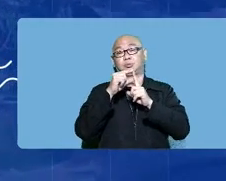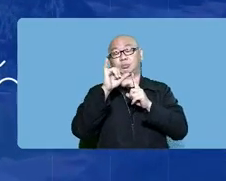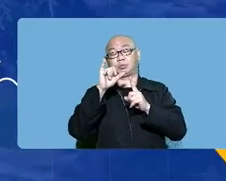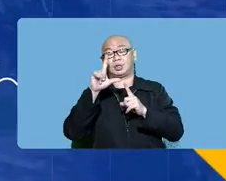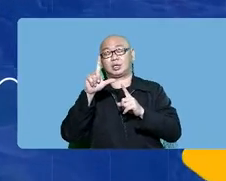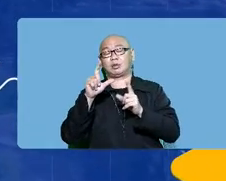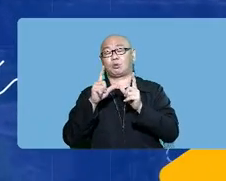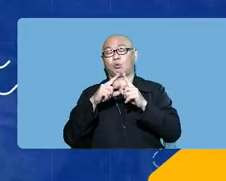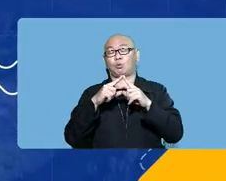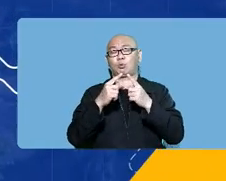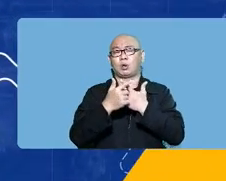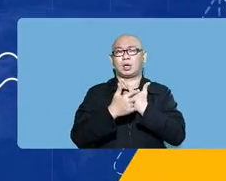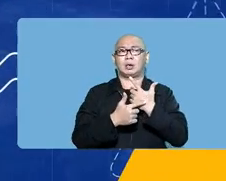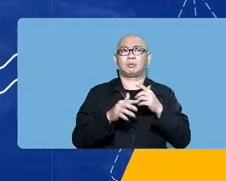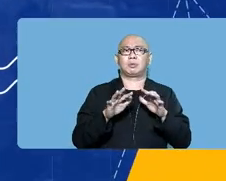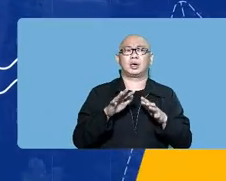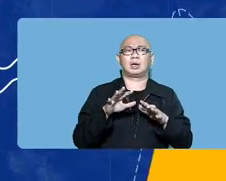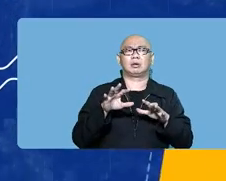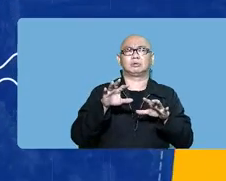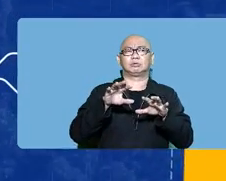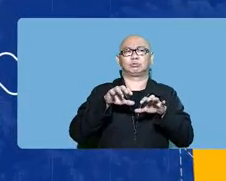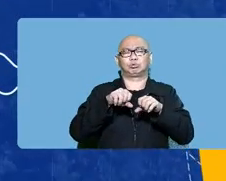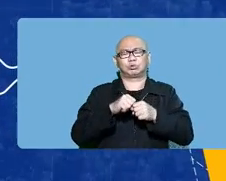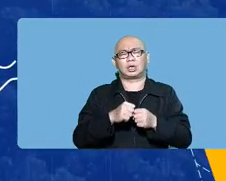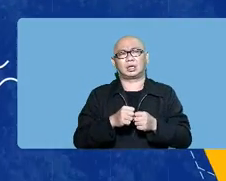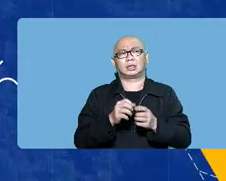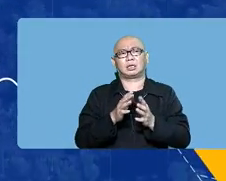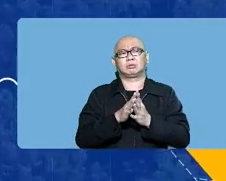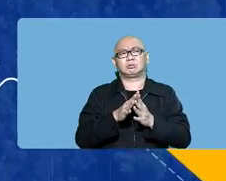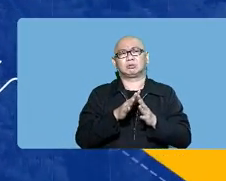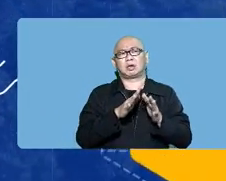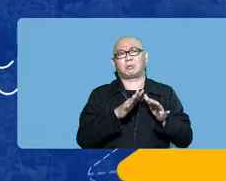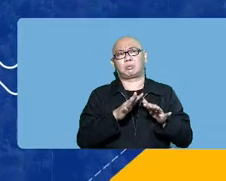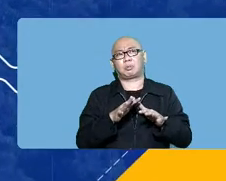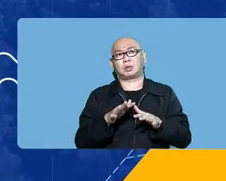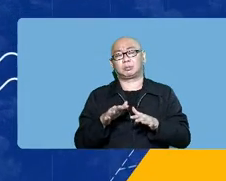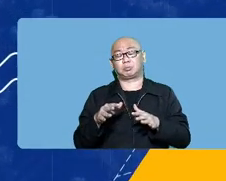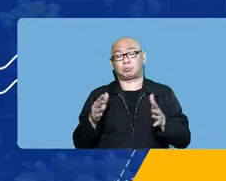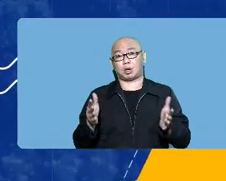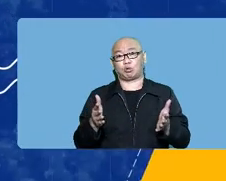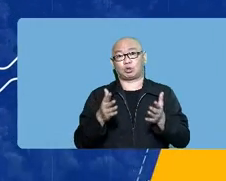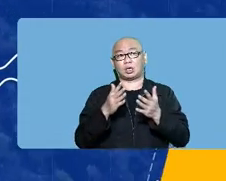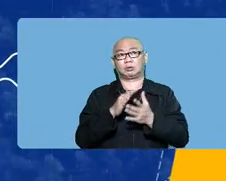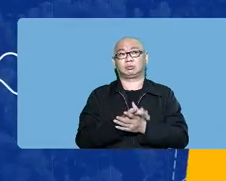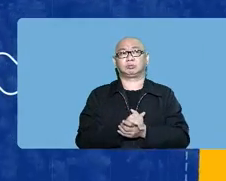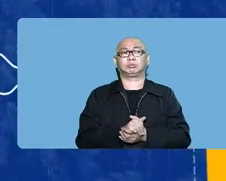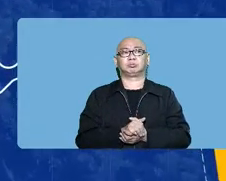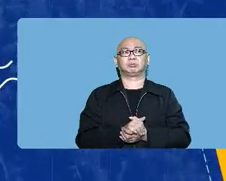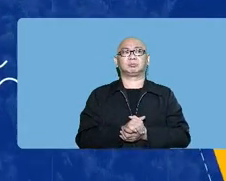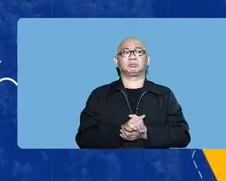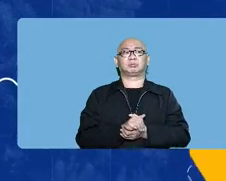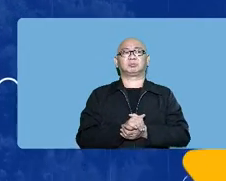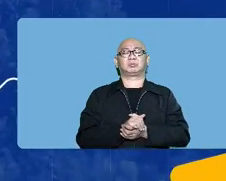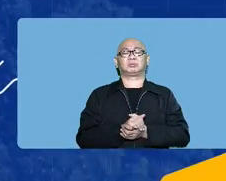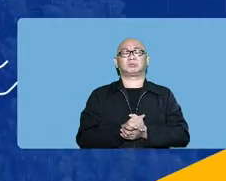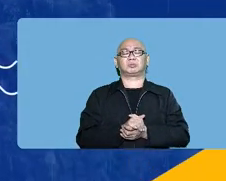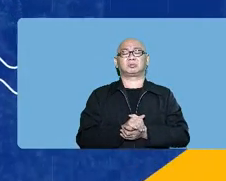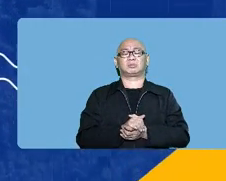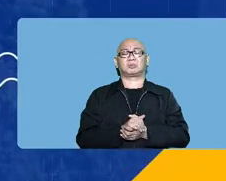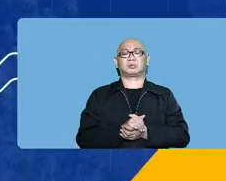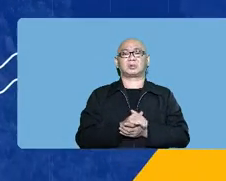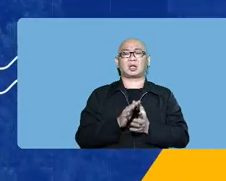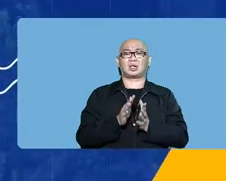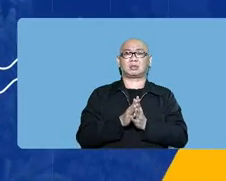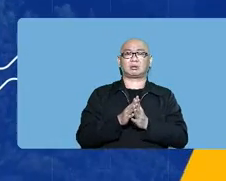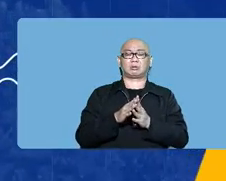atau sud spillway-nya bakal kolaps dan merambat ke bangunan bendungannya yang kolaps dan